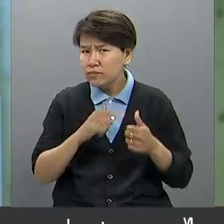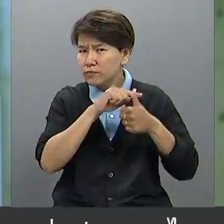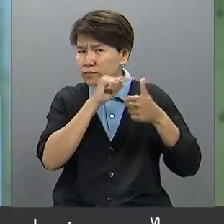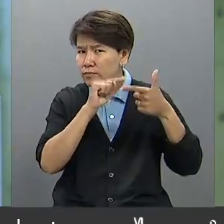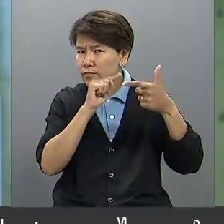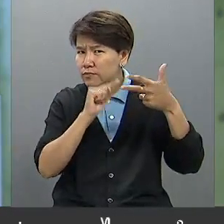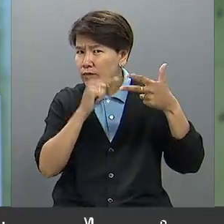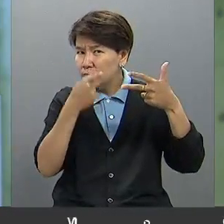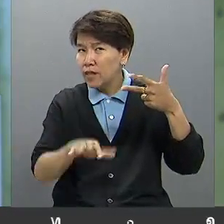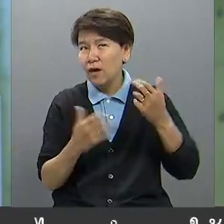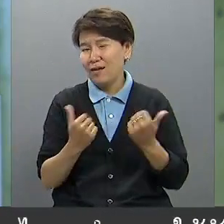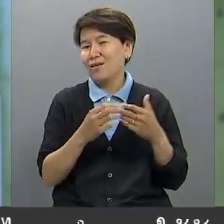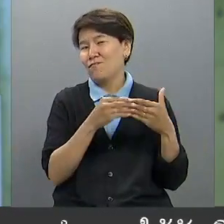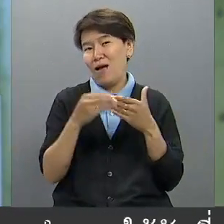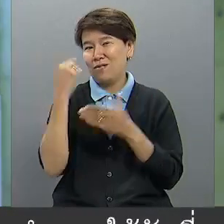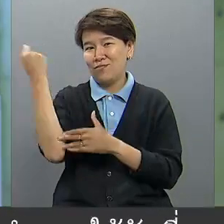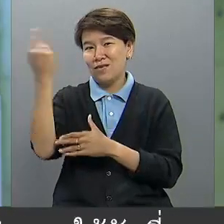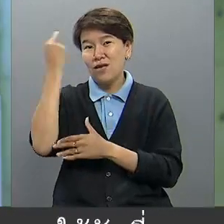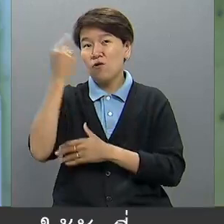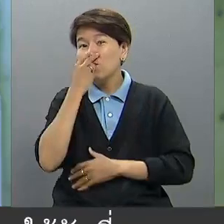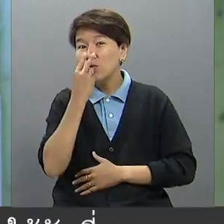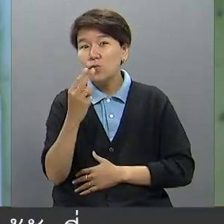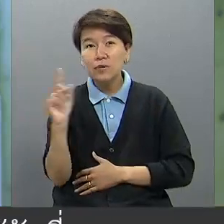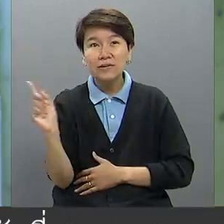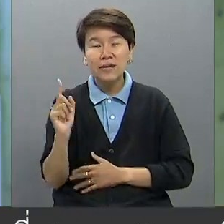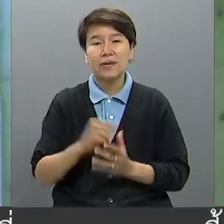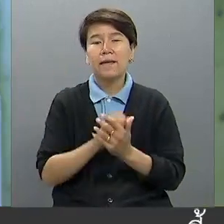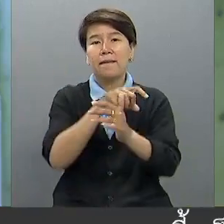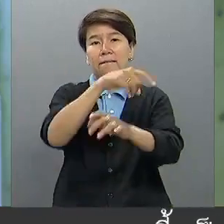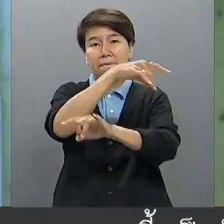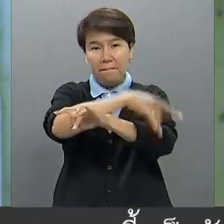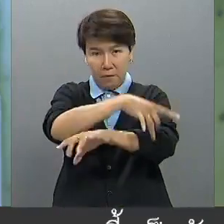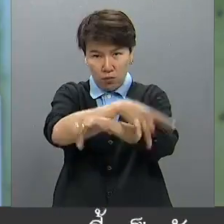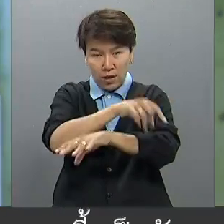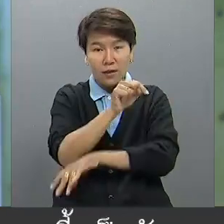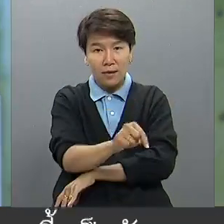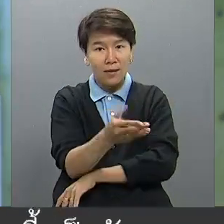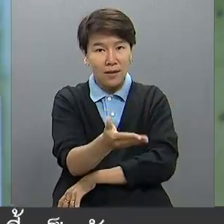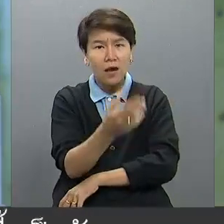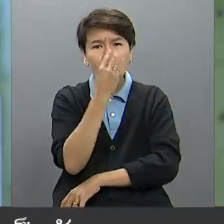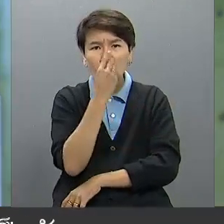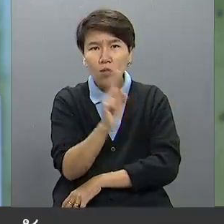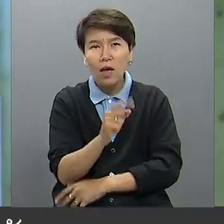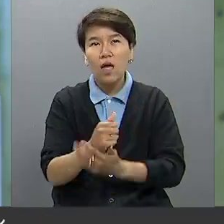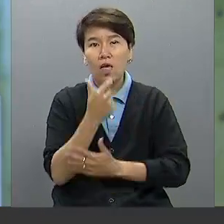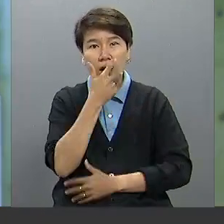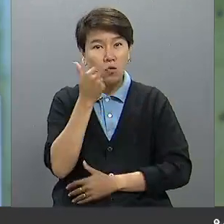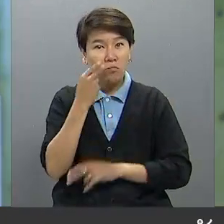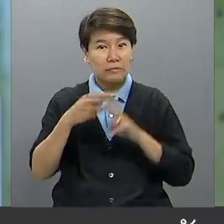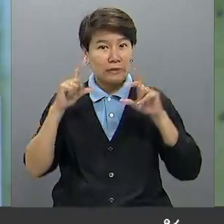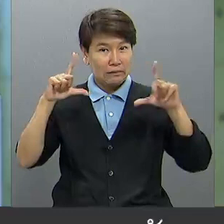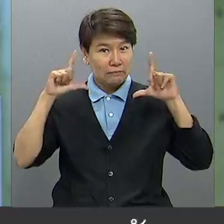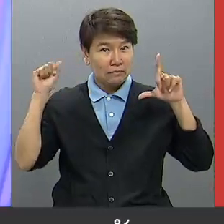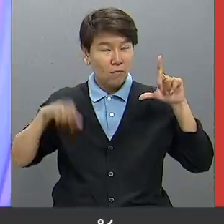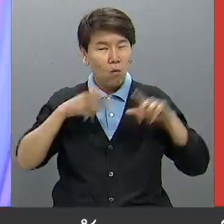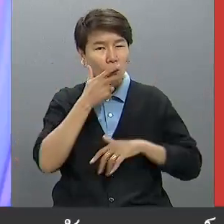ปเที่ยวกันดีกว่าค่ะพาไปเที่ยวกันที่จังหวัดเพชรบุรีนะคะเวลาพูดถึงเพชรบุรีเราก็นึกถึงอะไร ขนม หม้อแกงใช่ไหมนึกถึงขนมต